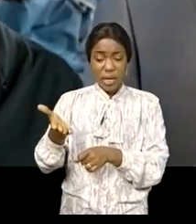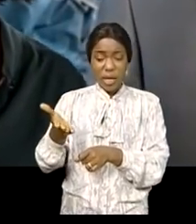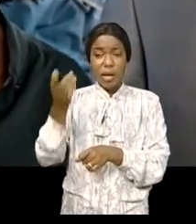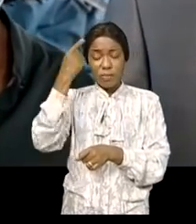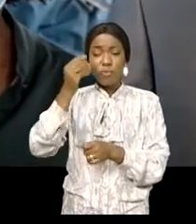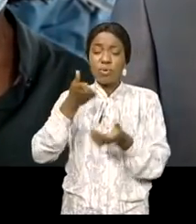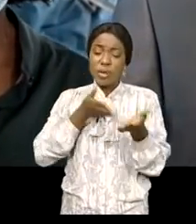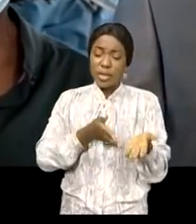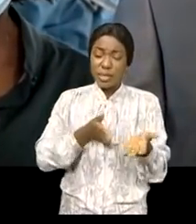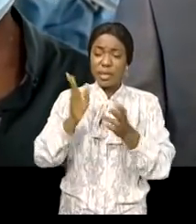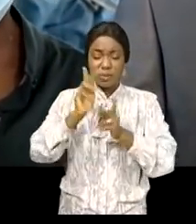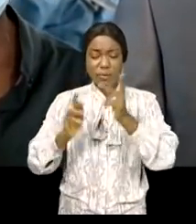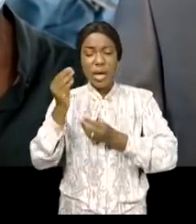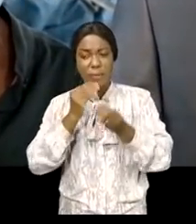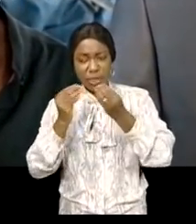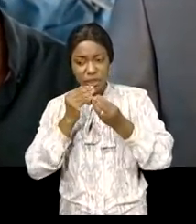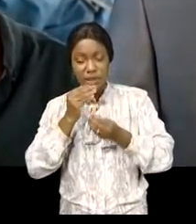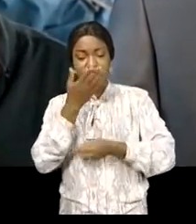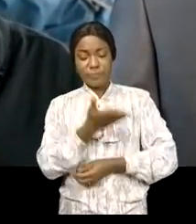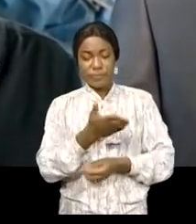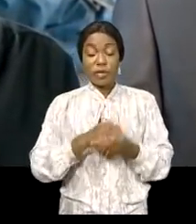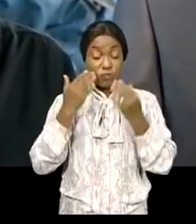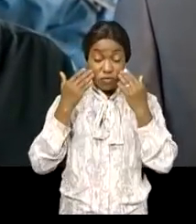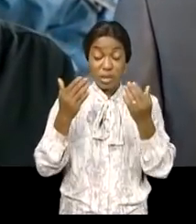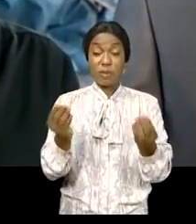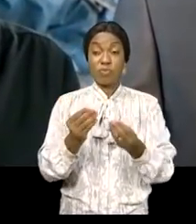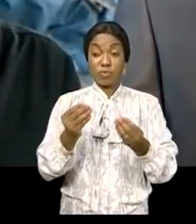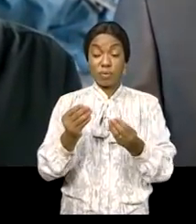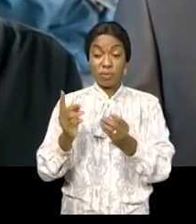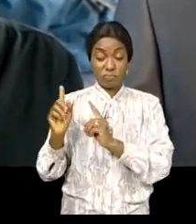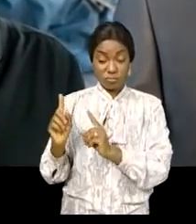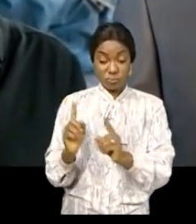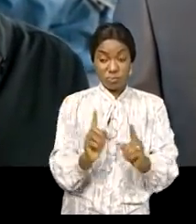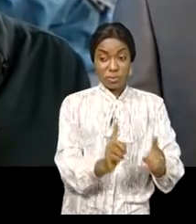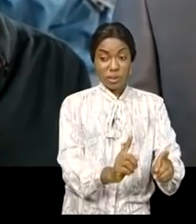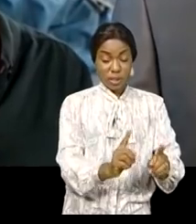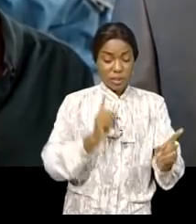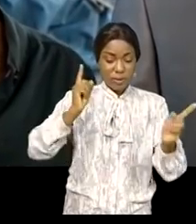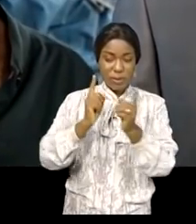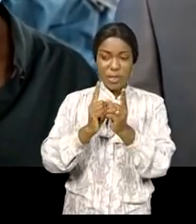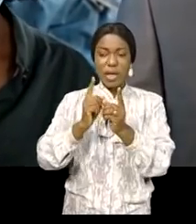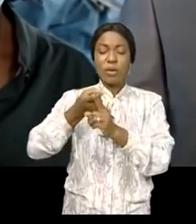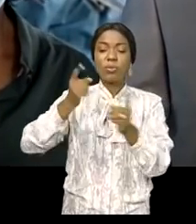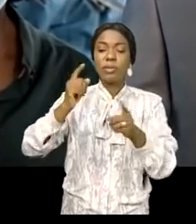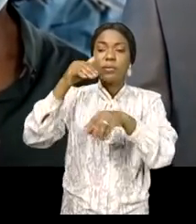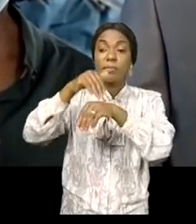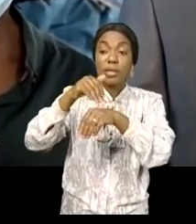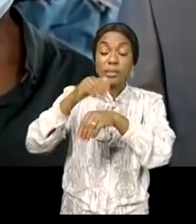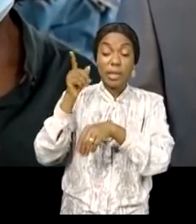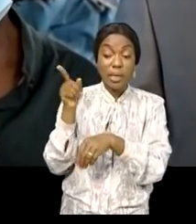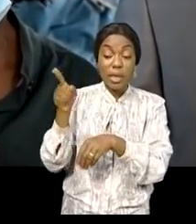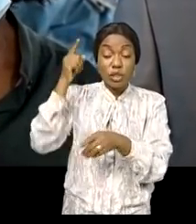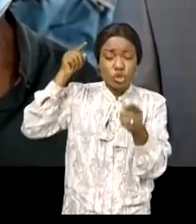première nécessité en alimentaire. Voilà ce qui nous amène tout droit de Brazzaville, sous